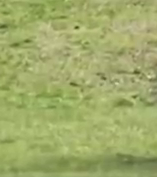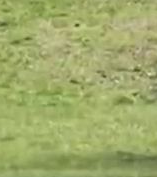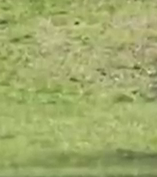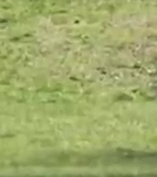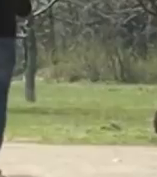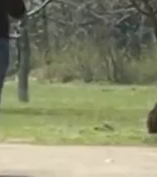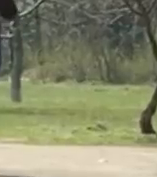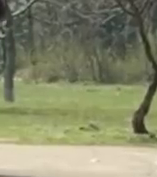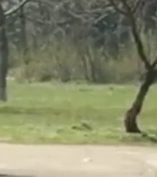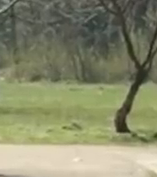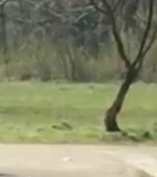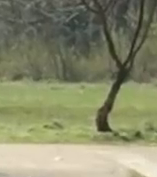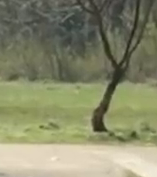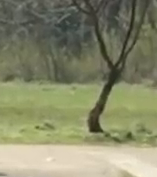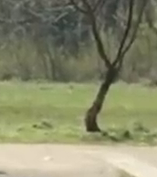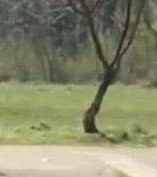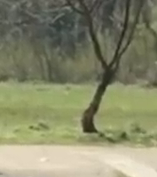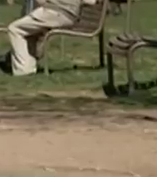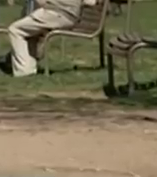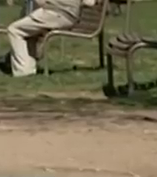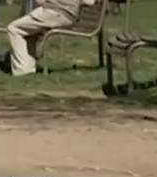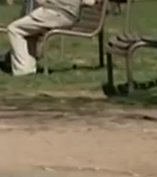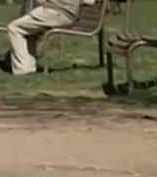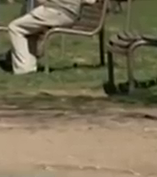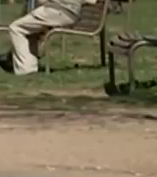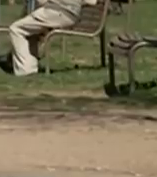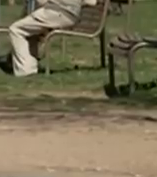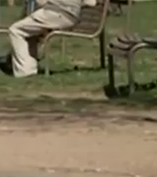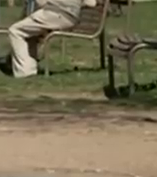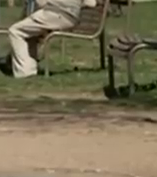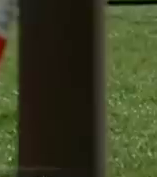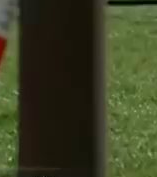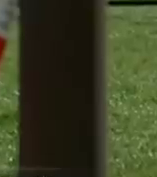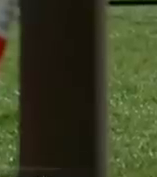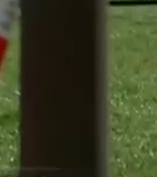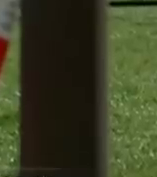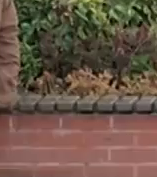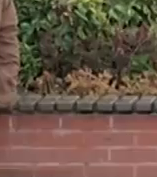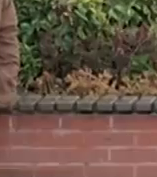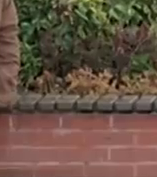Родители в неплатен отпуск ще получават еднократна помощ. Какви са критериите за кандидатстване?